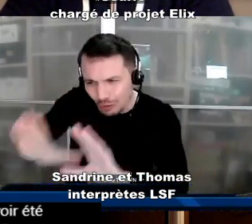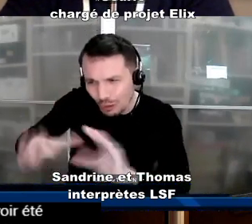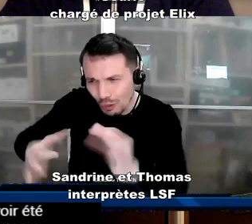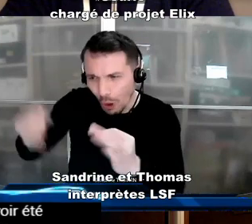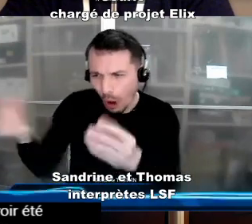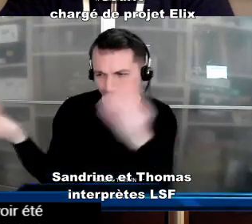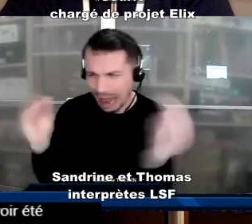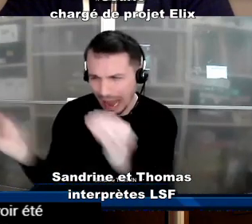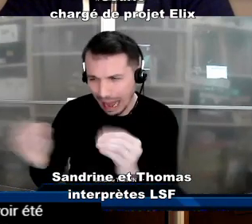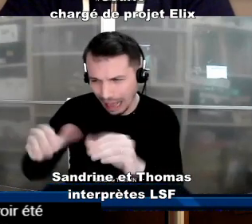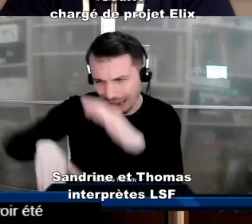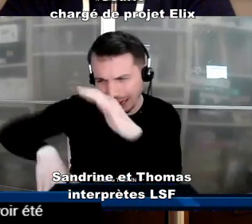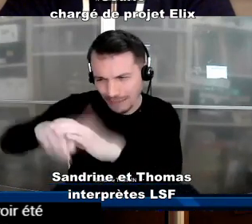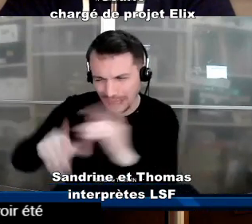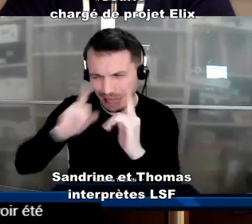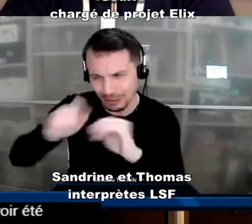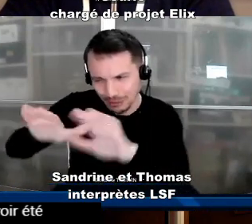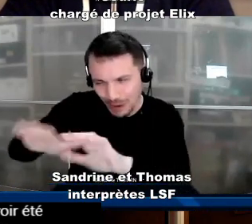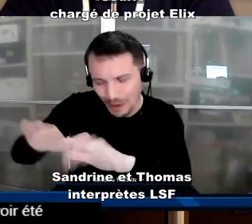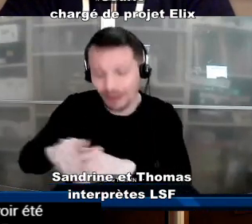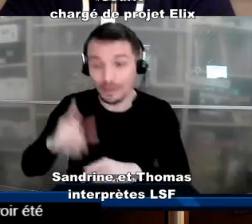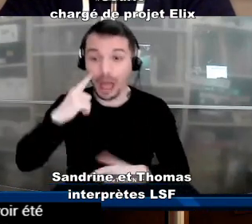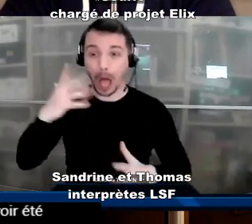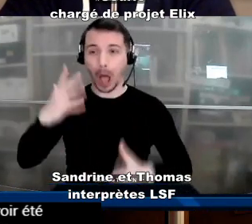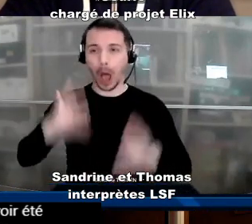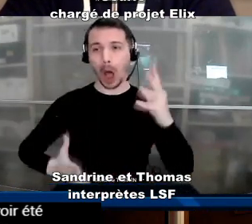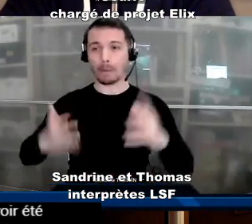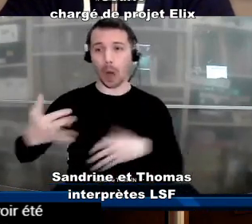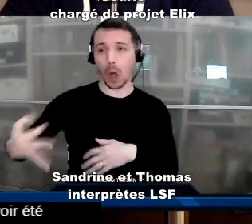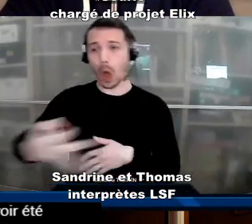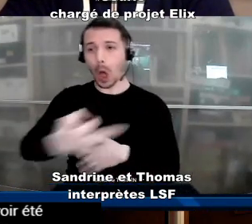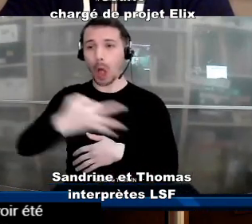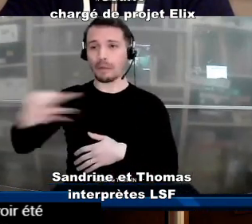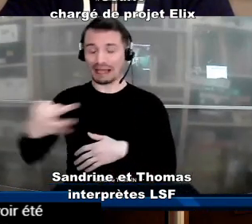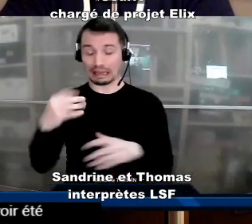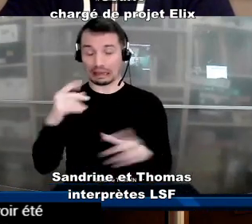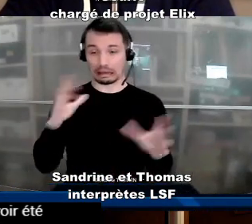mon, c'est un robot. Il comprend pas que c'est très bien ce qui se passe.